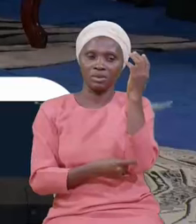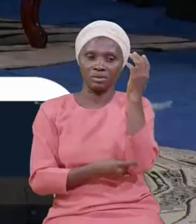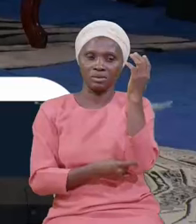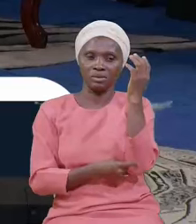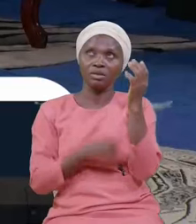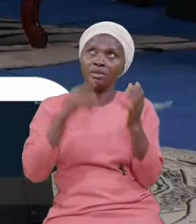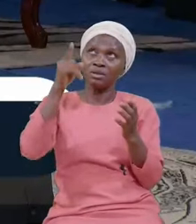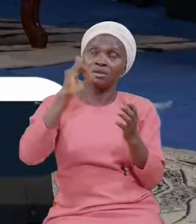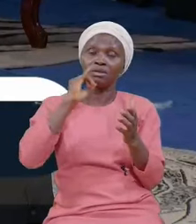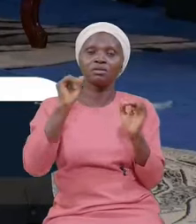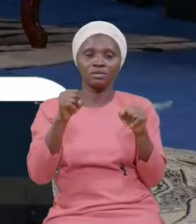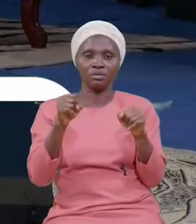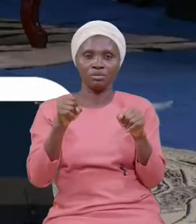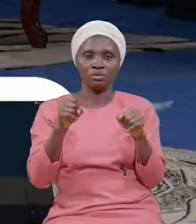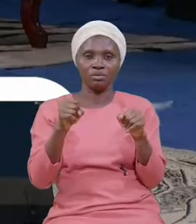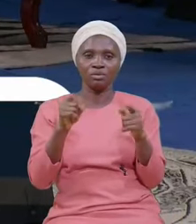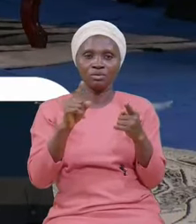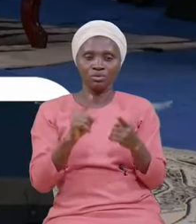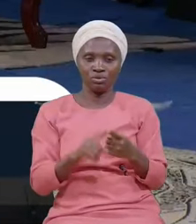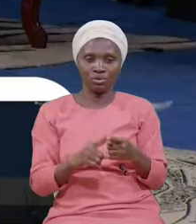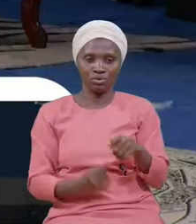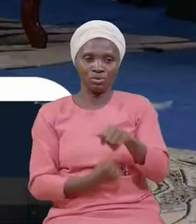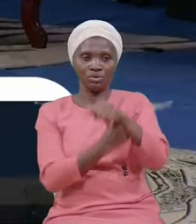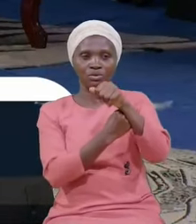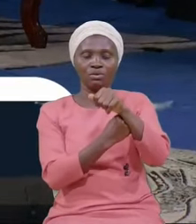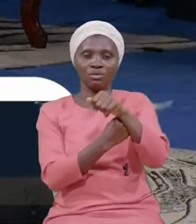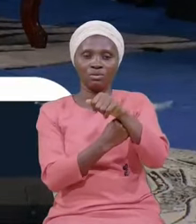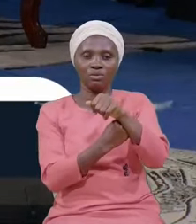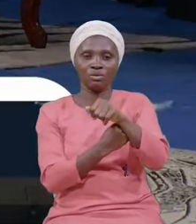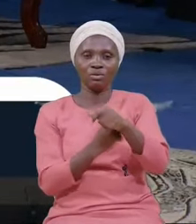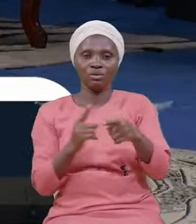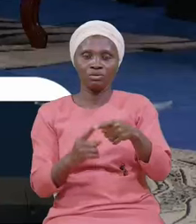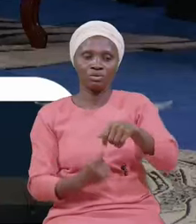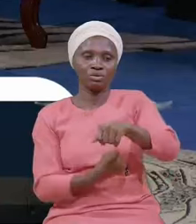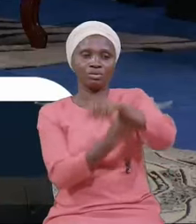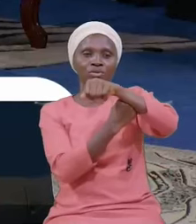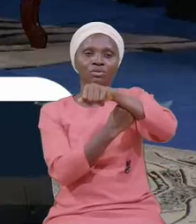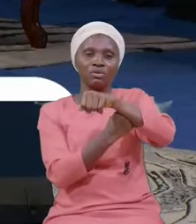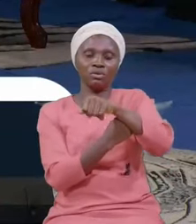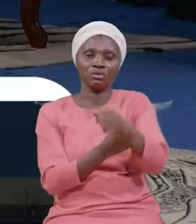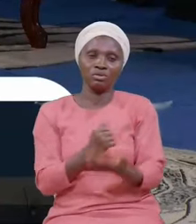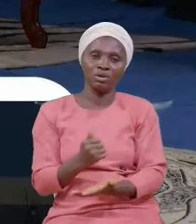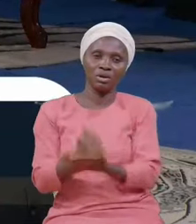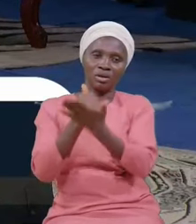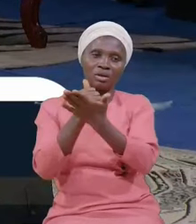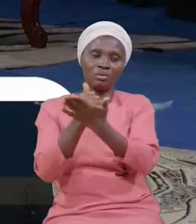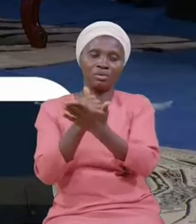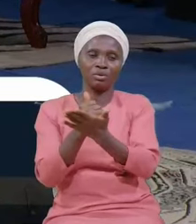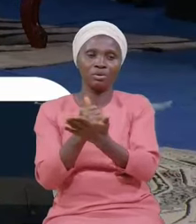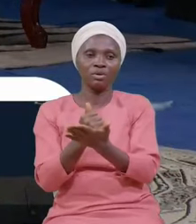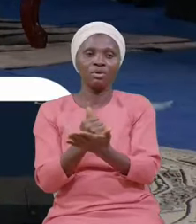dans ce qu'il a souffert, il peut secourir, il peut soutenir, il peut